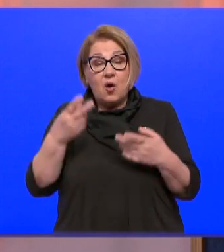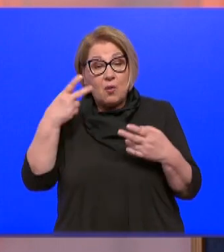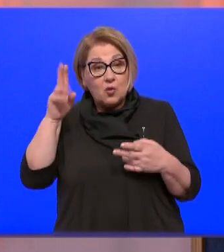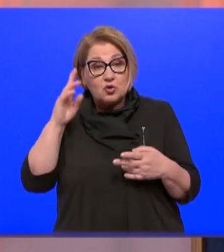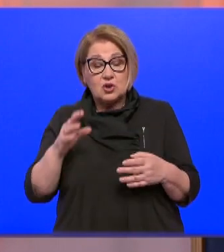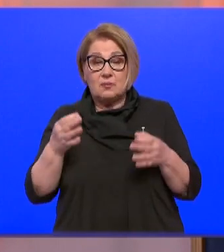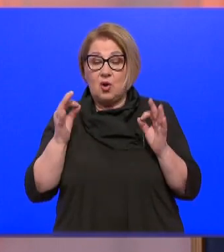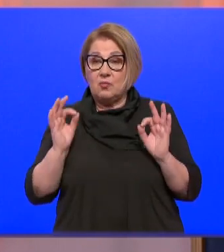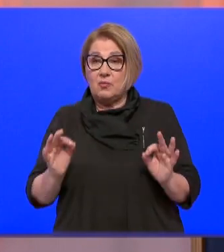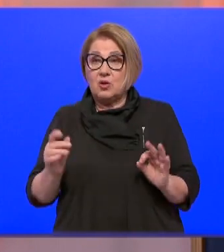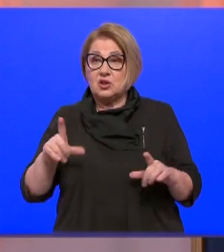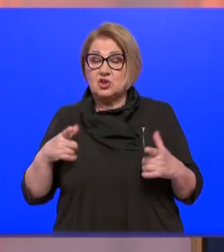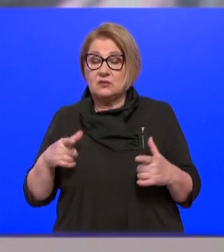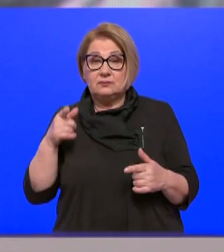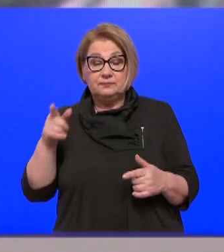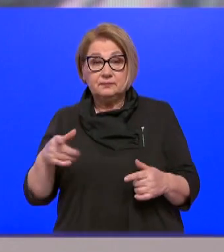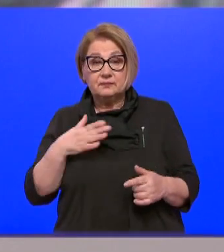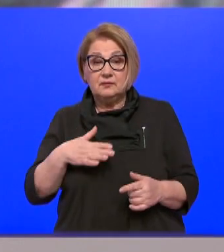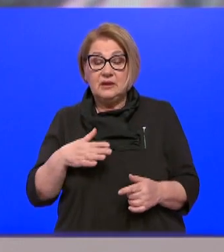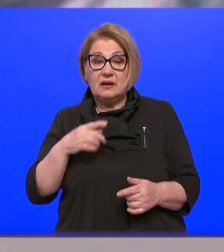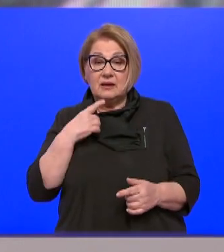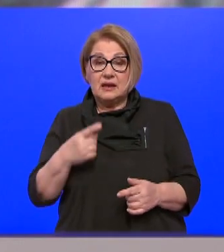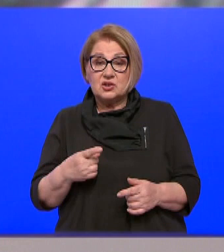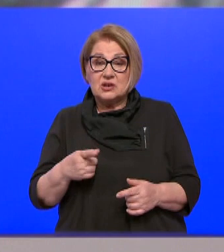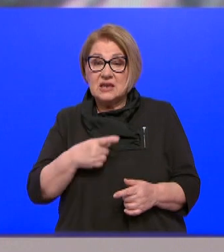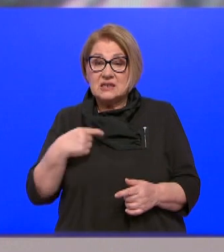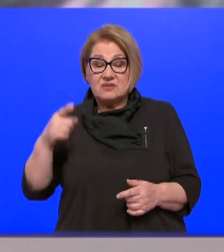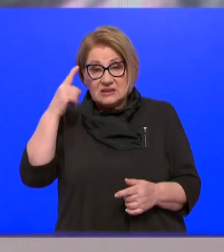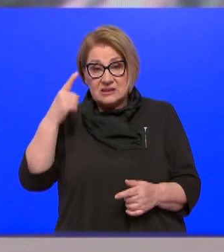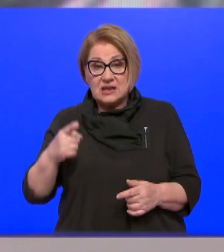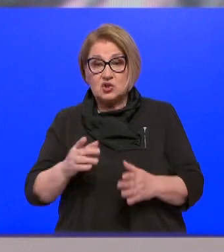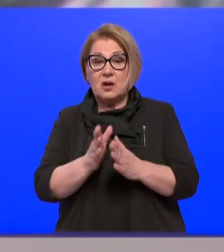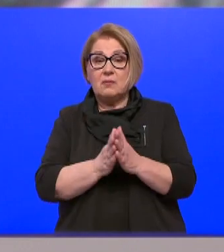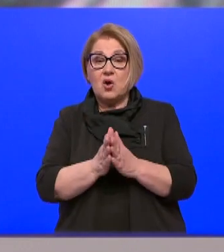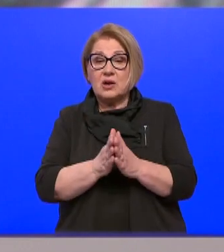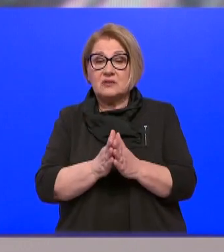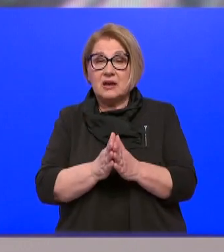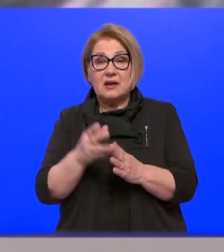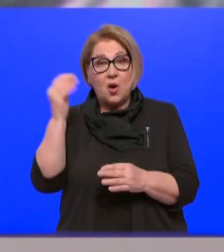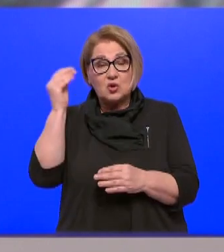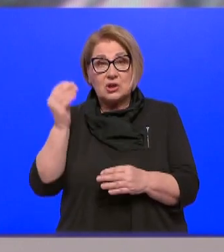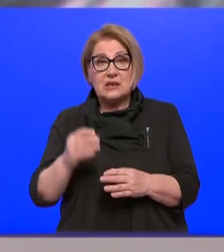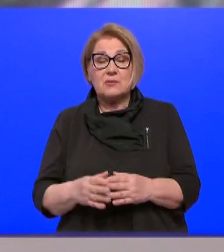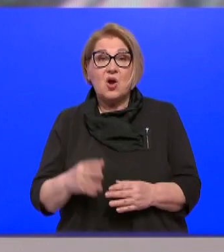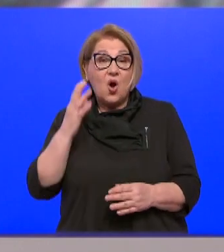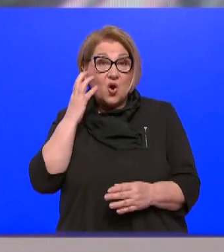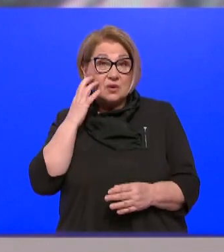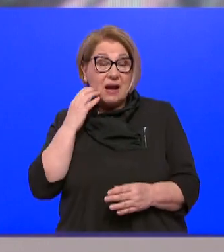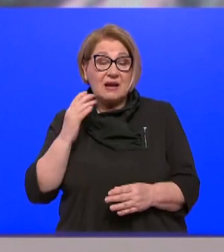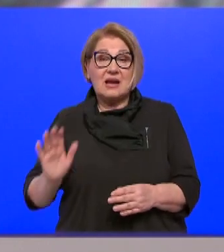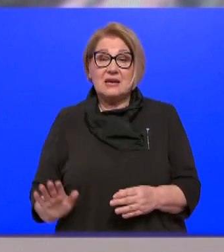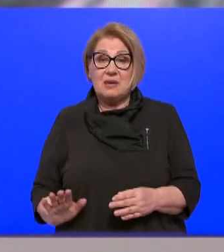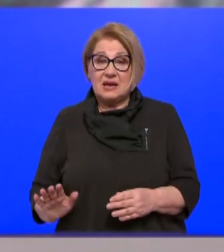Vi ste uspjeli u tomu. Upravo tako. Htjela sam reći, pa svi se sjećamo, prve molitve smo u stvari naučili od svojih baka i